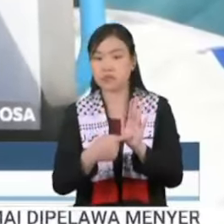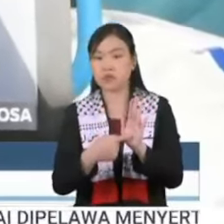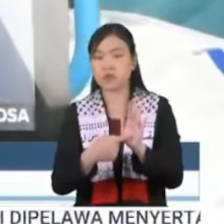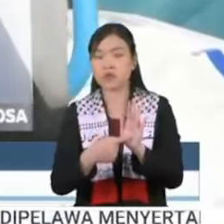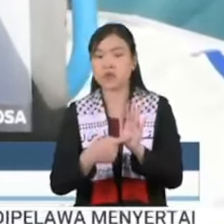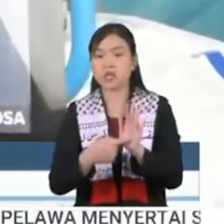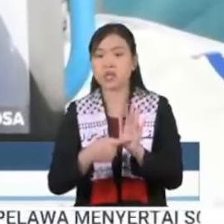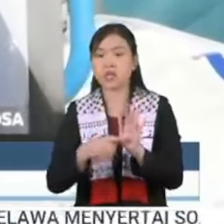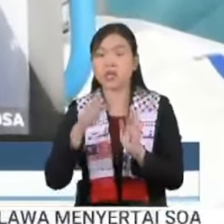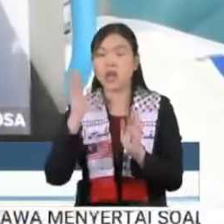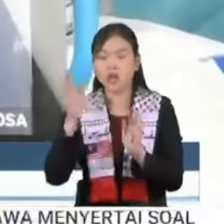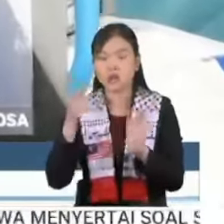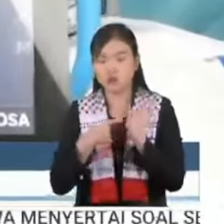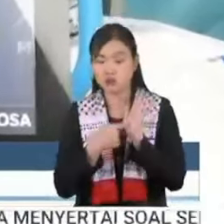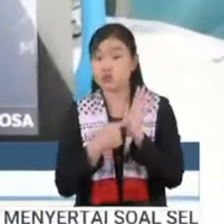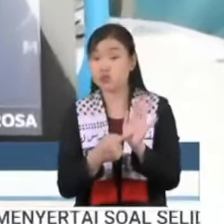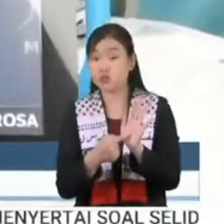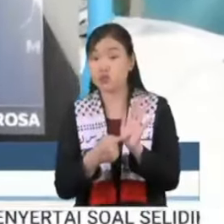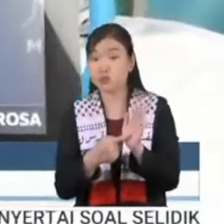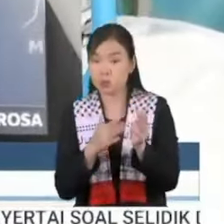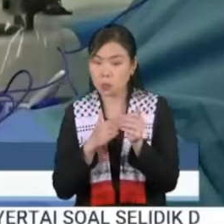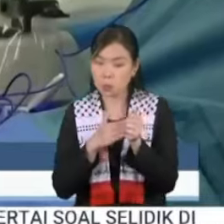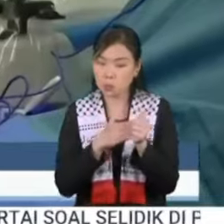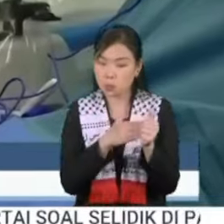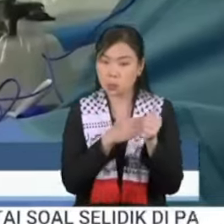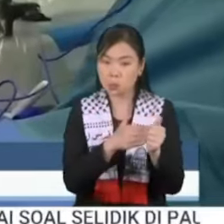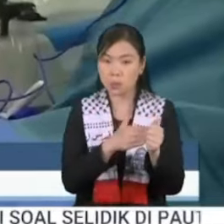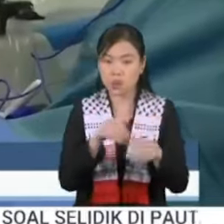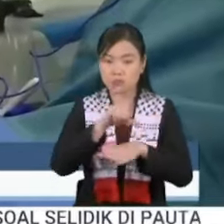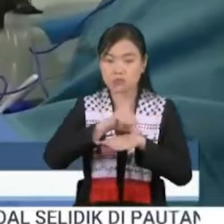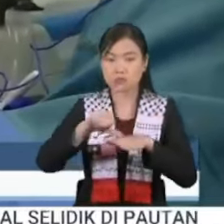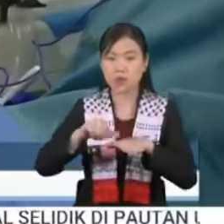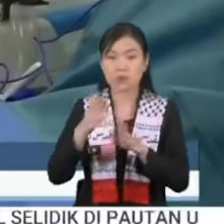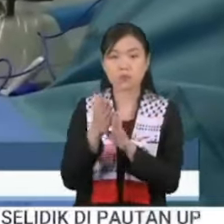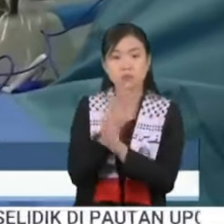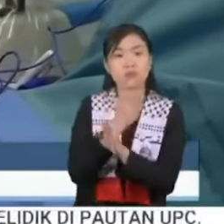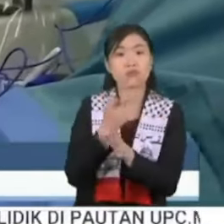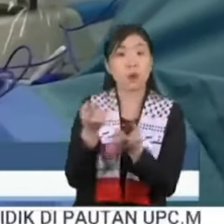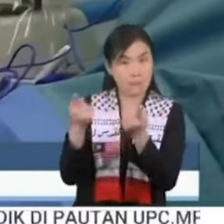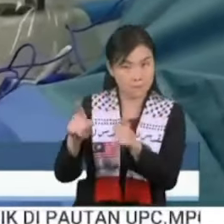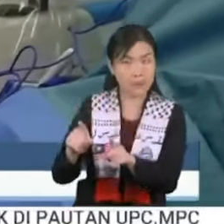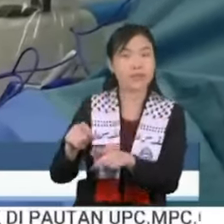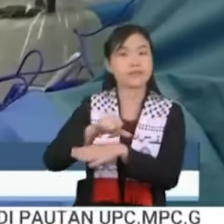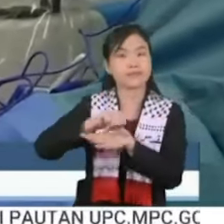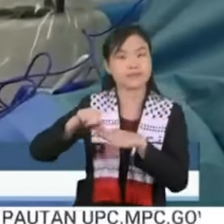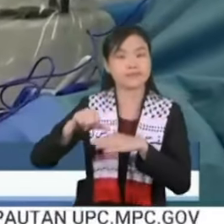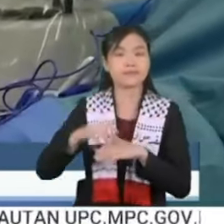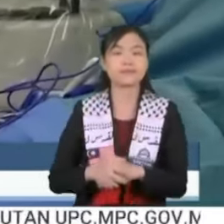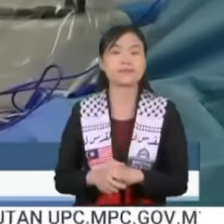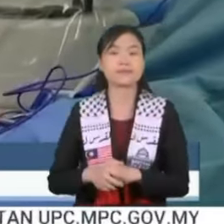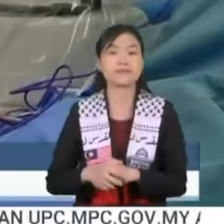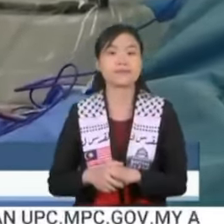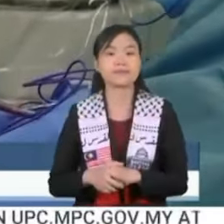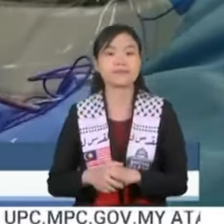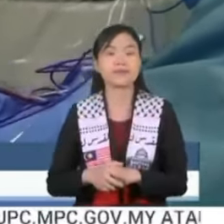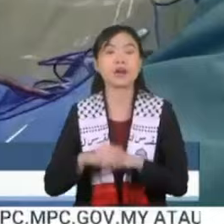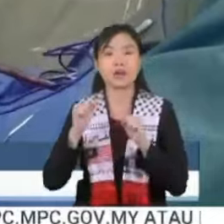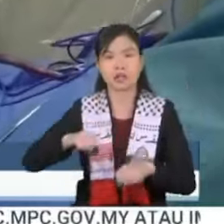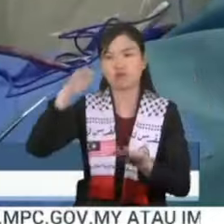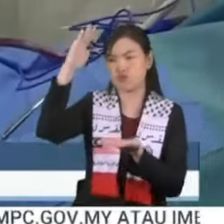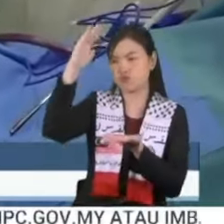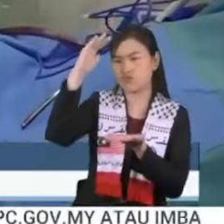AI akan dipamerkan sebagai panduan pakar bedah sebelum menjalankan pembedahan. Ini sekaligus